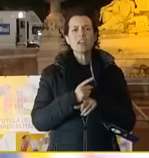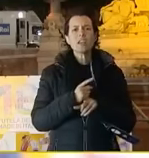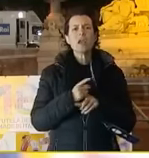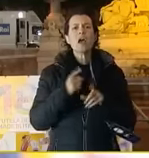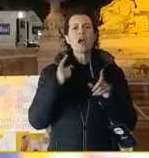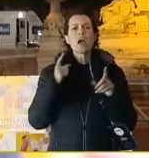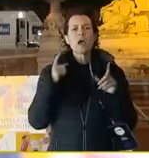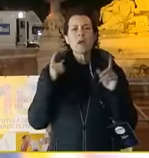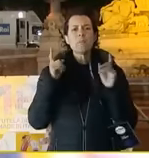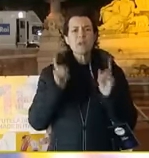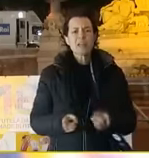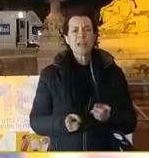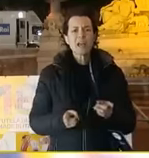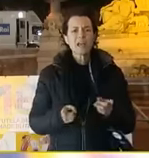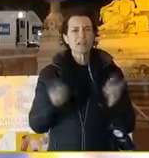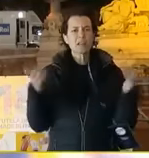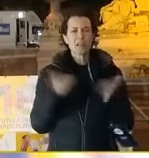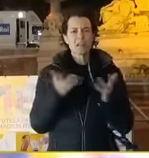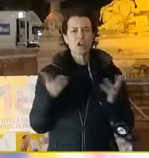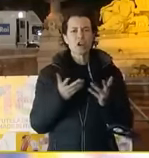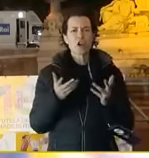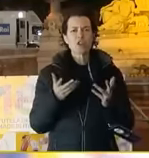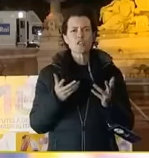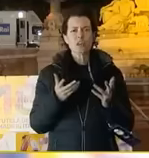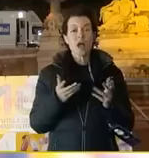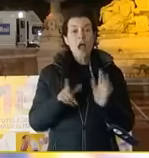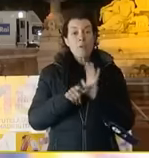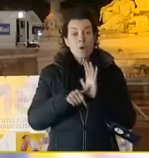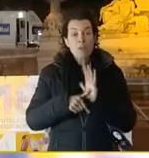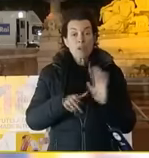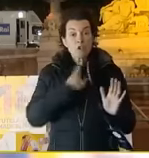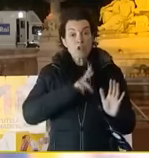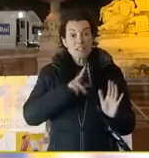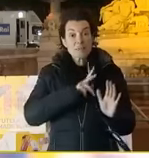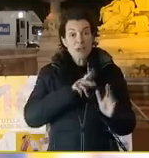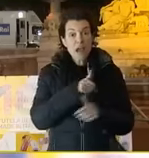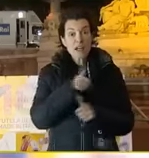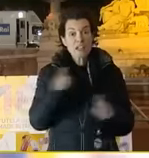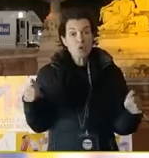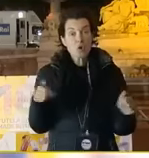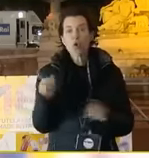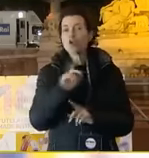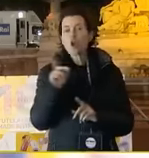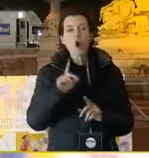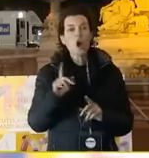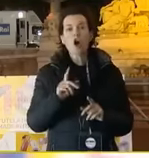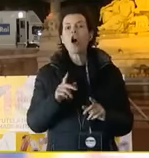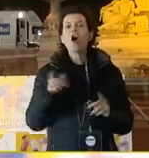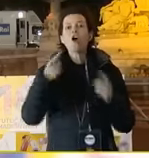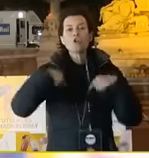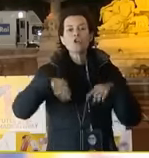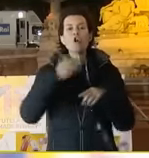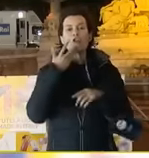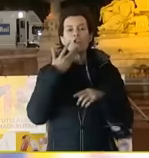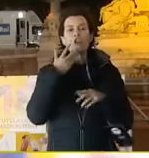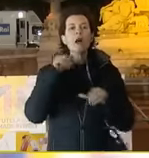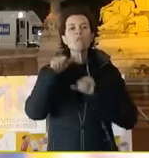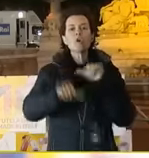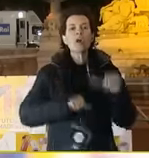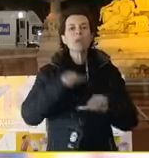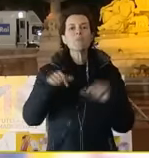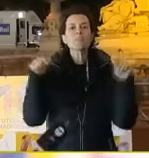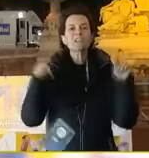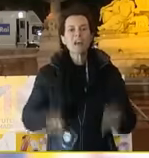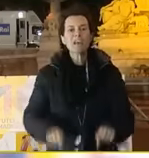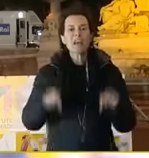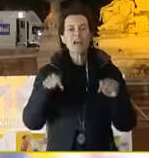dovete pretendere, non è più solo il momento di sperare, dovete pretendere il cambiamento. Non ci sarà un altro momento, signori, non